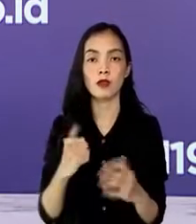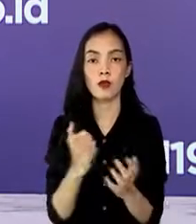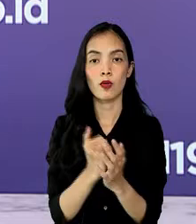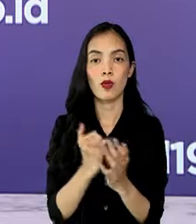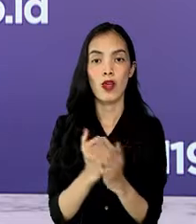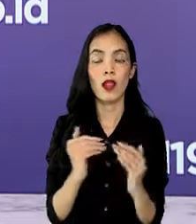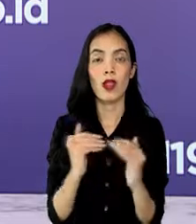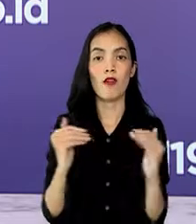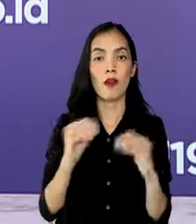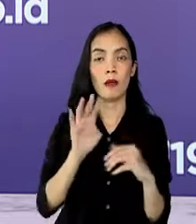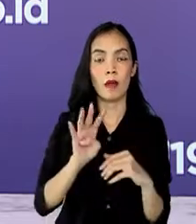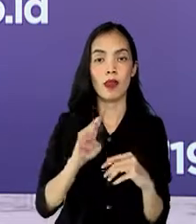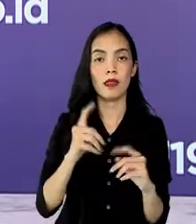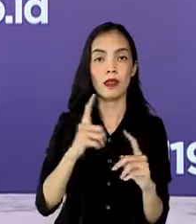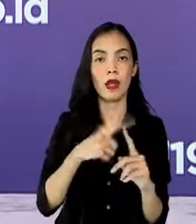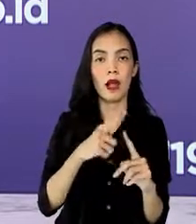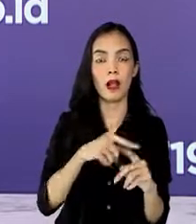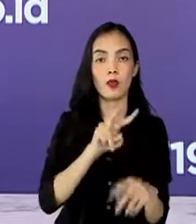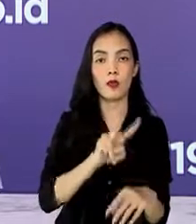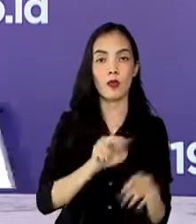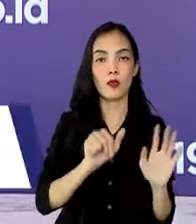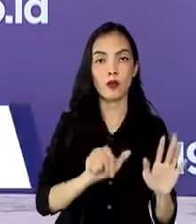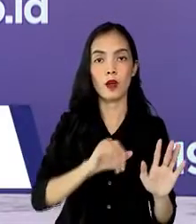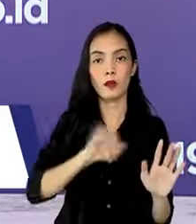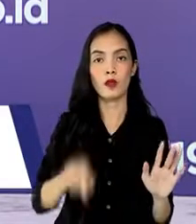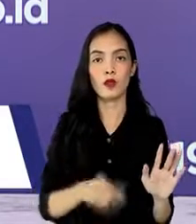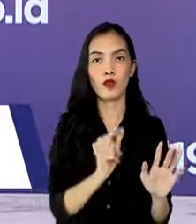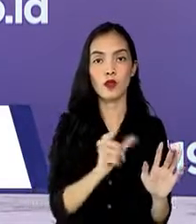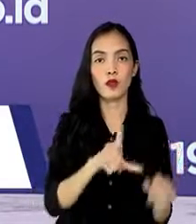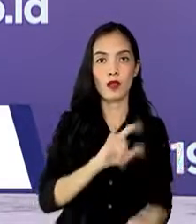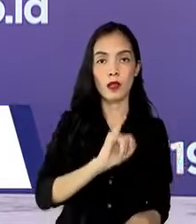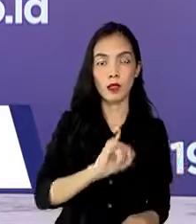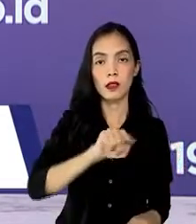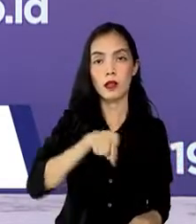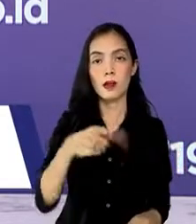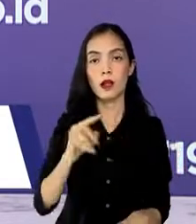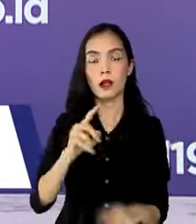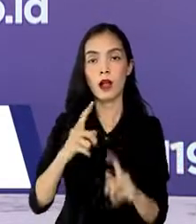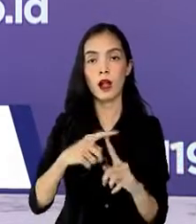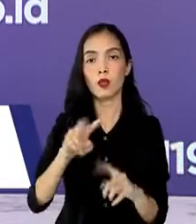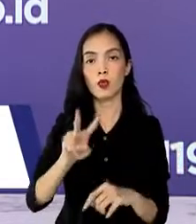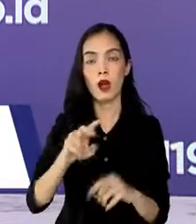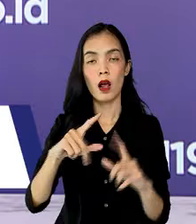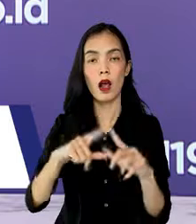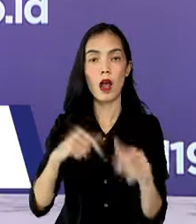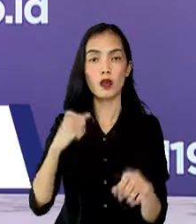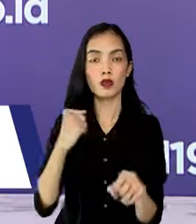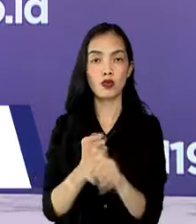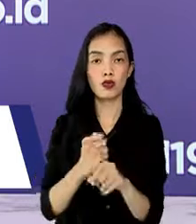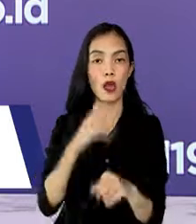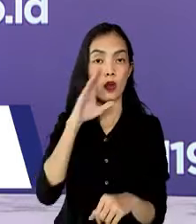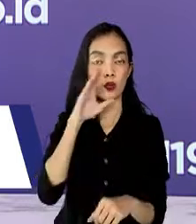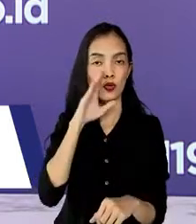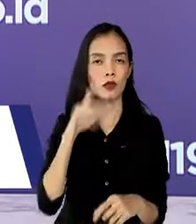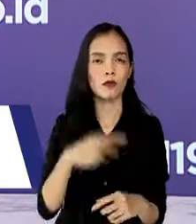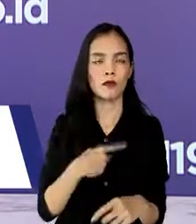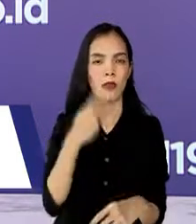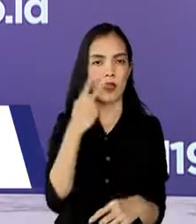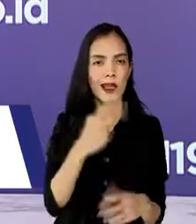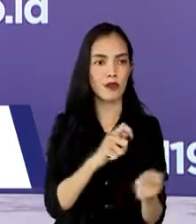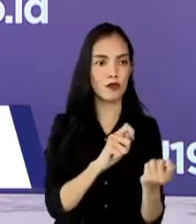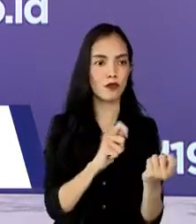level 4 pada tanggal 26 Juli hingga dua Agustus telah membawa perbaikan yang terlihat